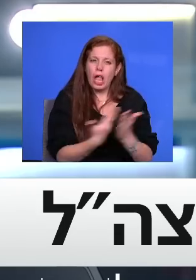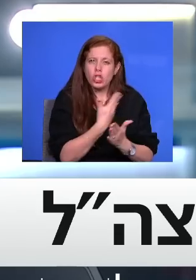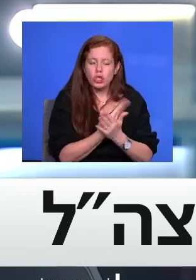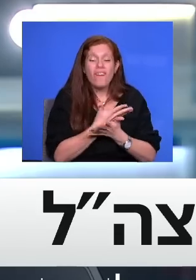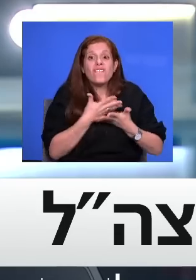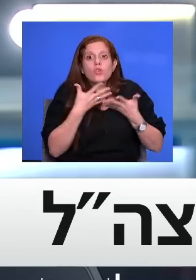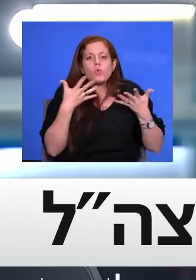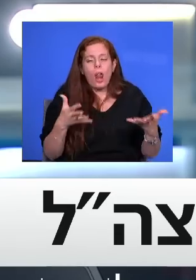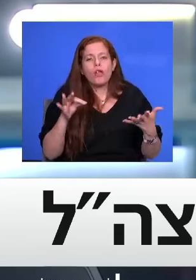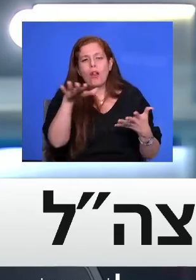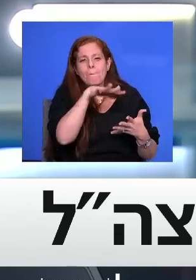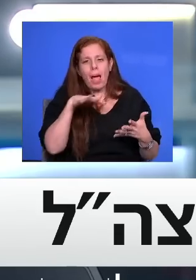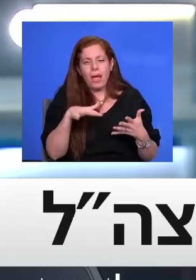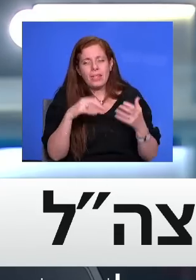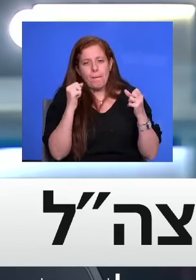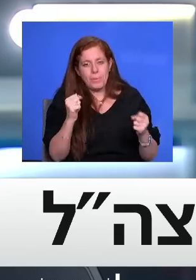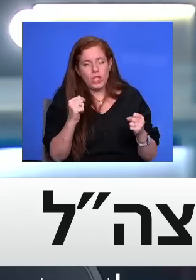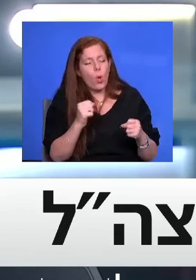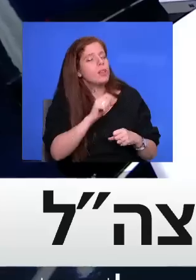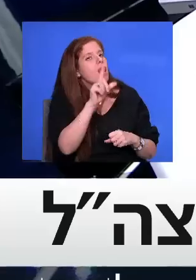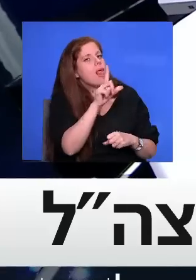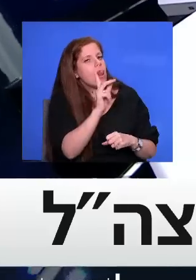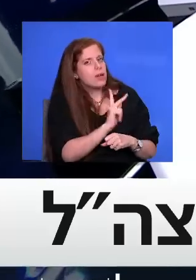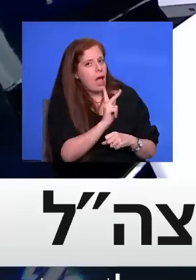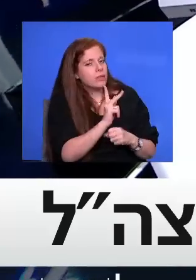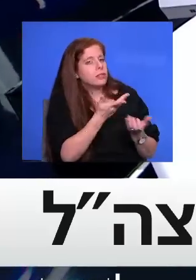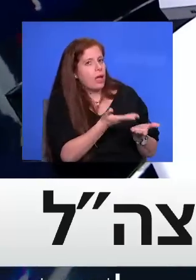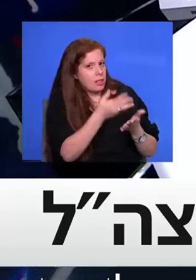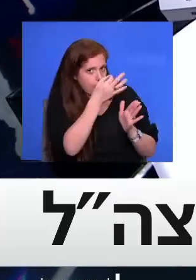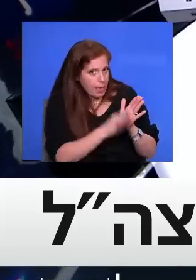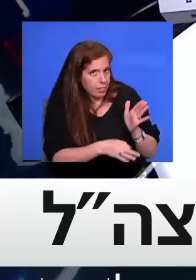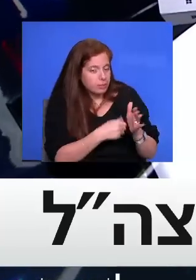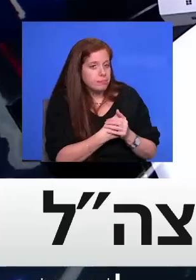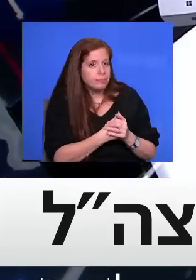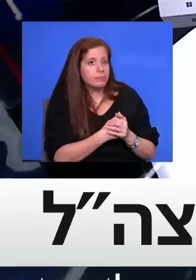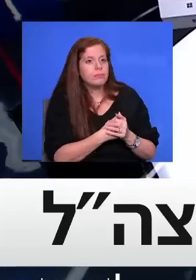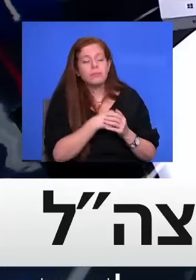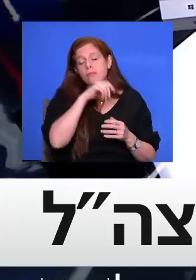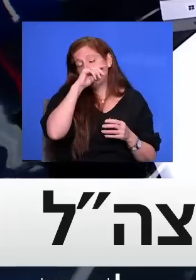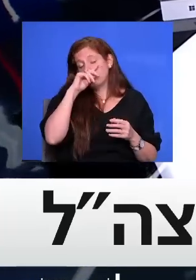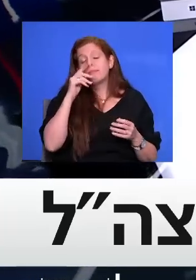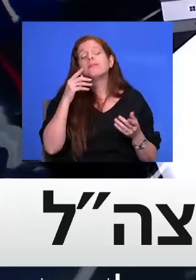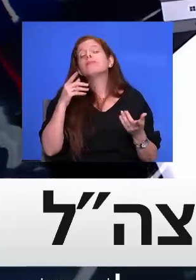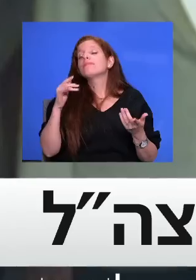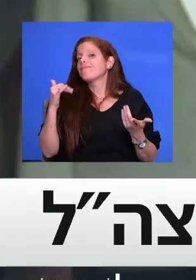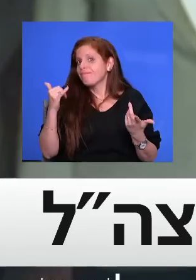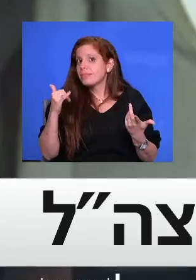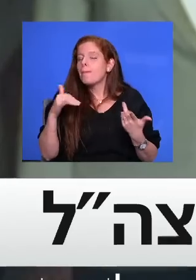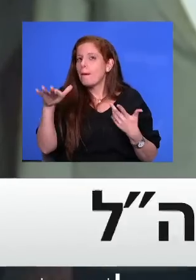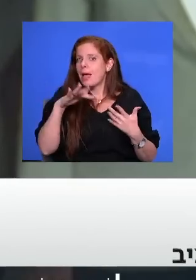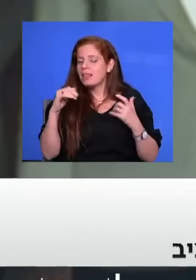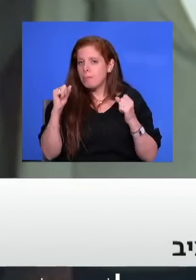במיוחד של מערכת הביטחון. ליאל קייזר, כתבתנו לענייני כלכלה, עם הפרטים בנושא הזה. נכון מיכל, במערכת הביטחון מניחים על